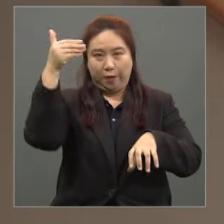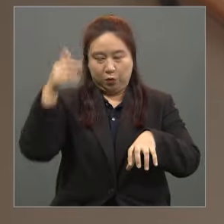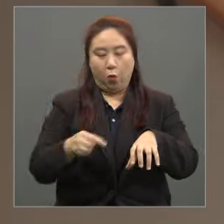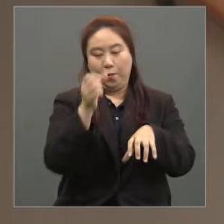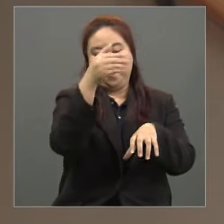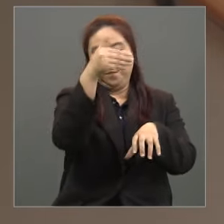ด้วย